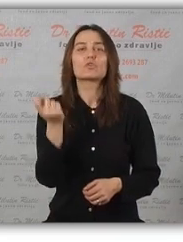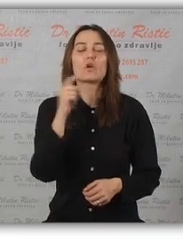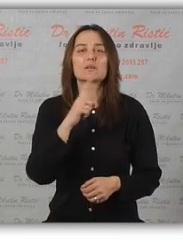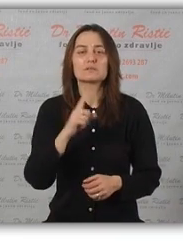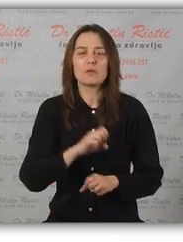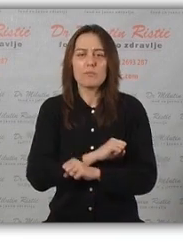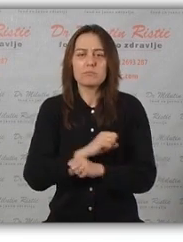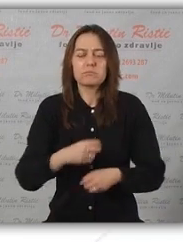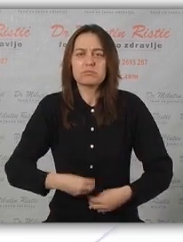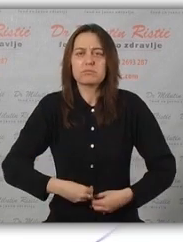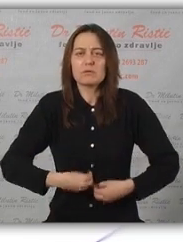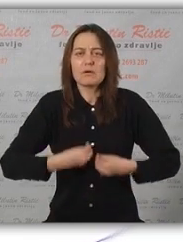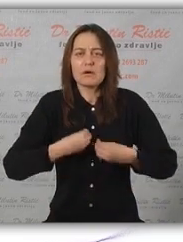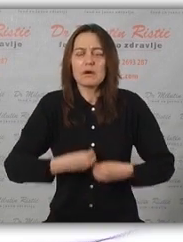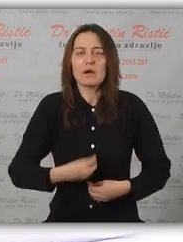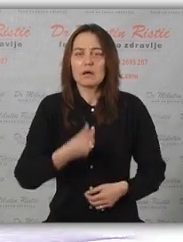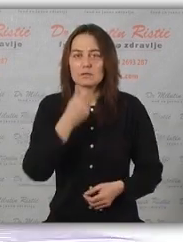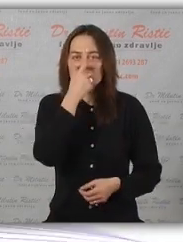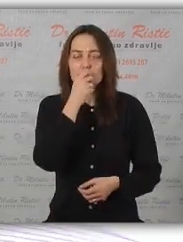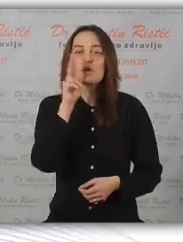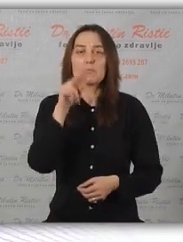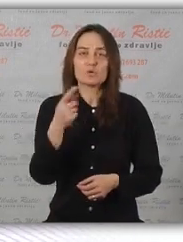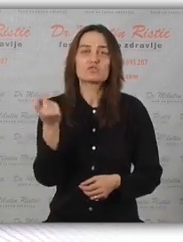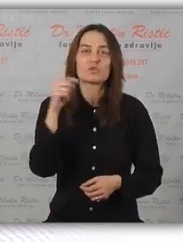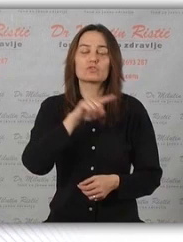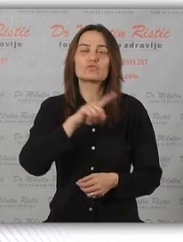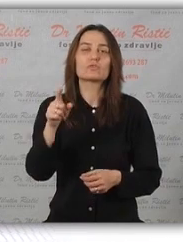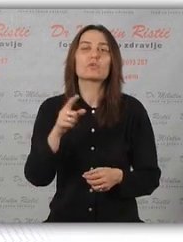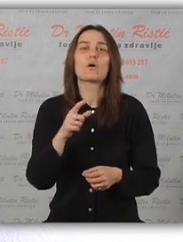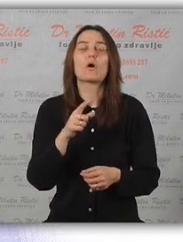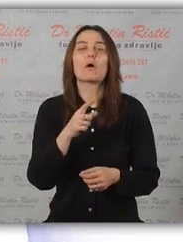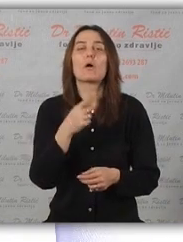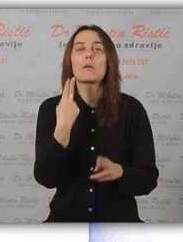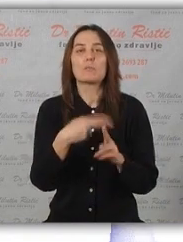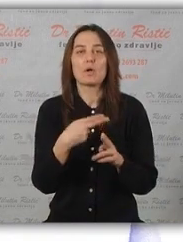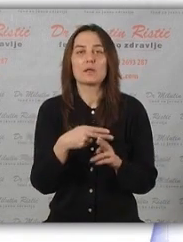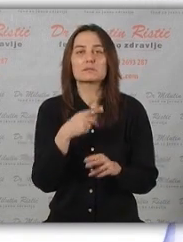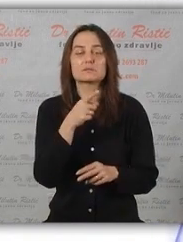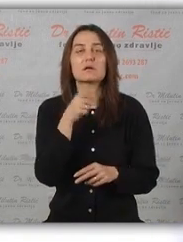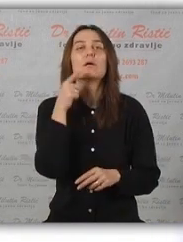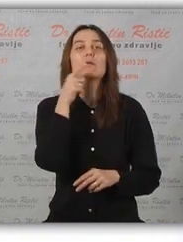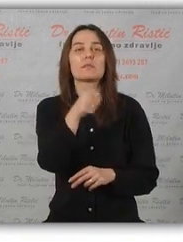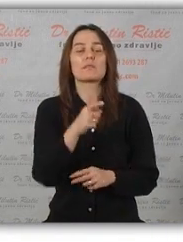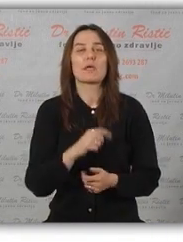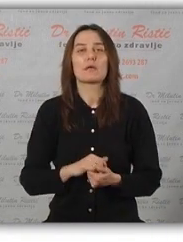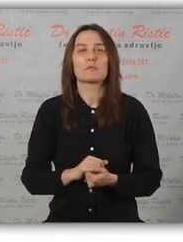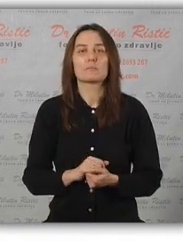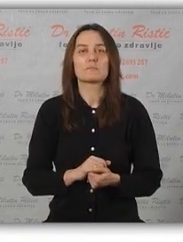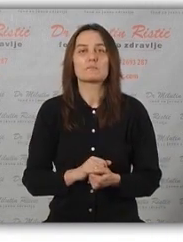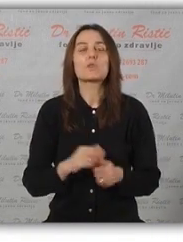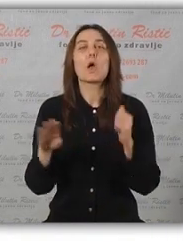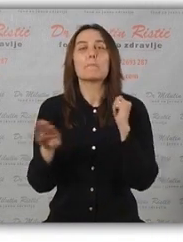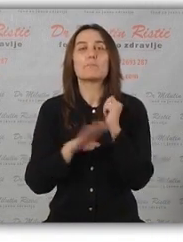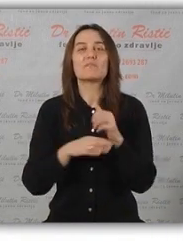znači dolazi do erozije želudačne sluznice, takođe može dovesti do melene, ali su te